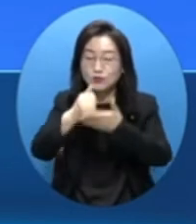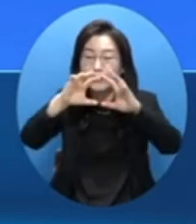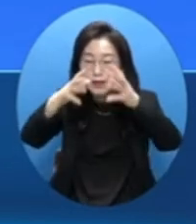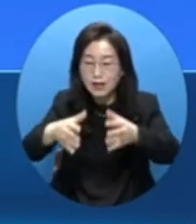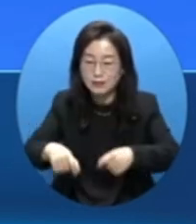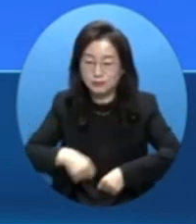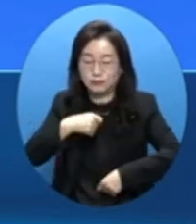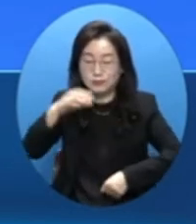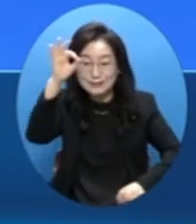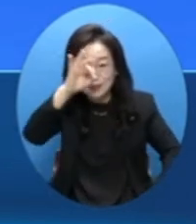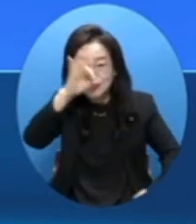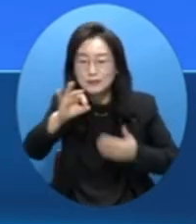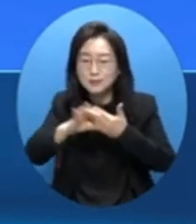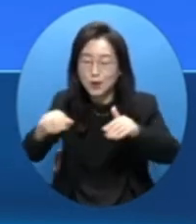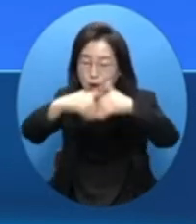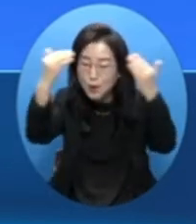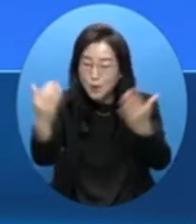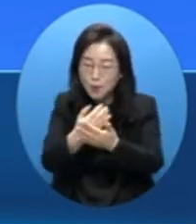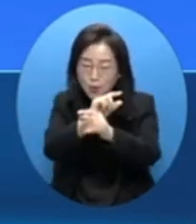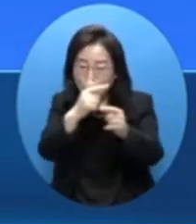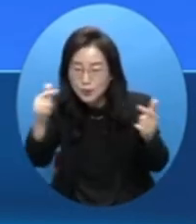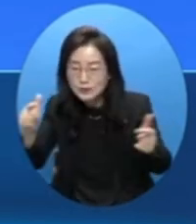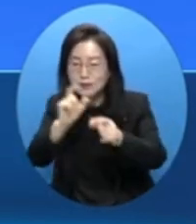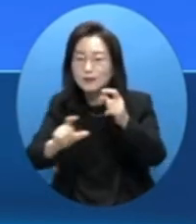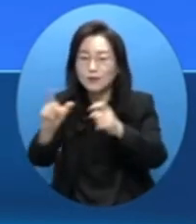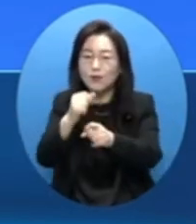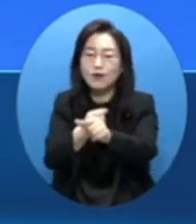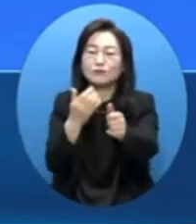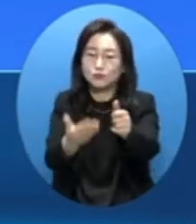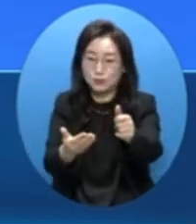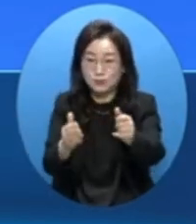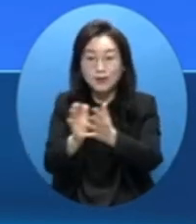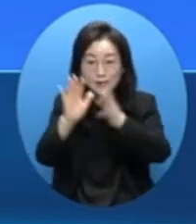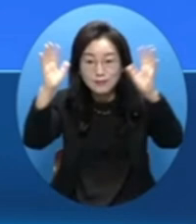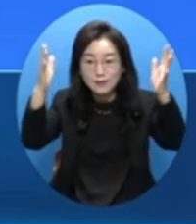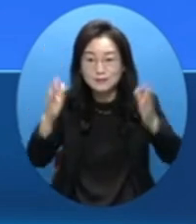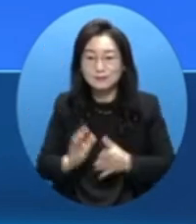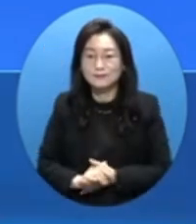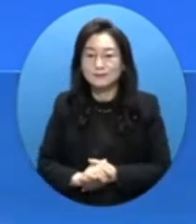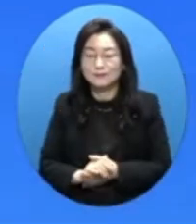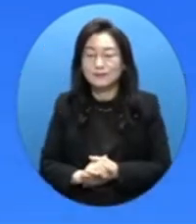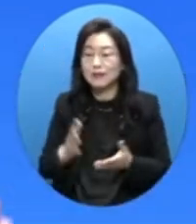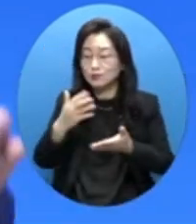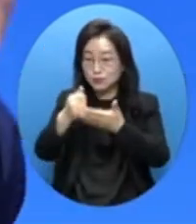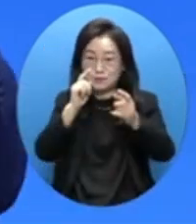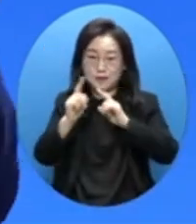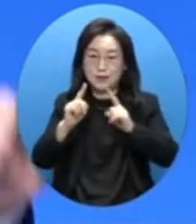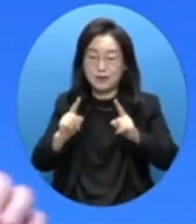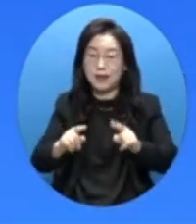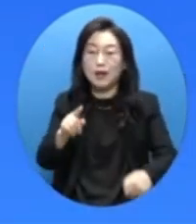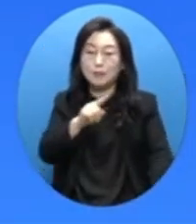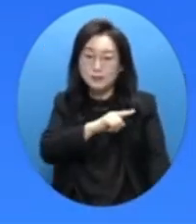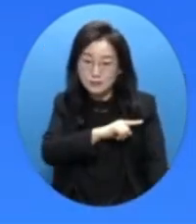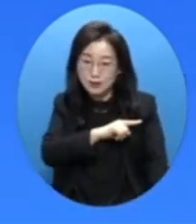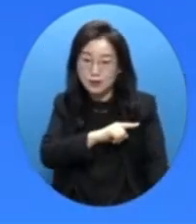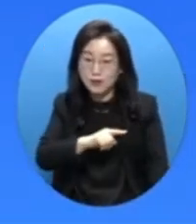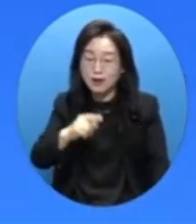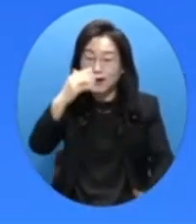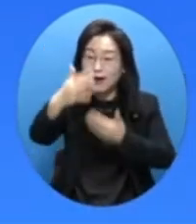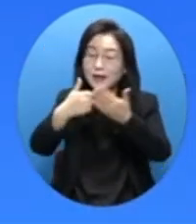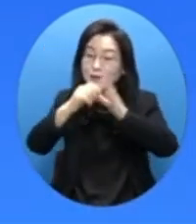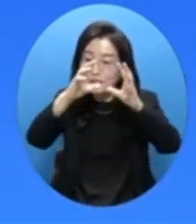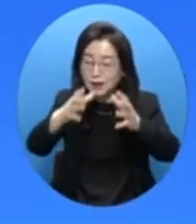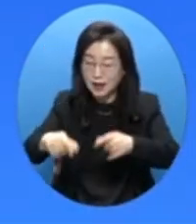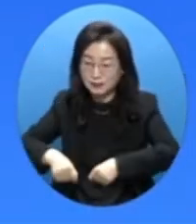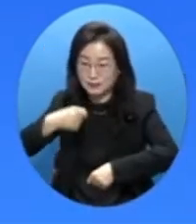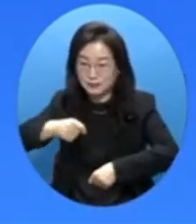그 의를 구하라 그야만이 모든 것을 너희에게 도하시리라 할렐루야 귀에서 말씀하시기를 먼저 하나님의 나라와